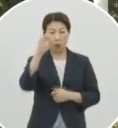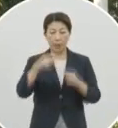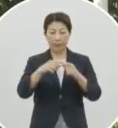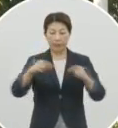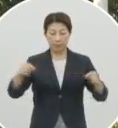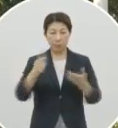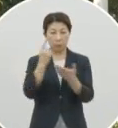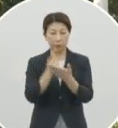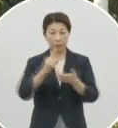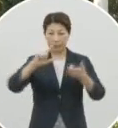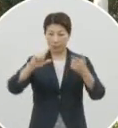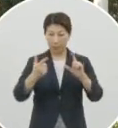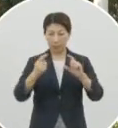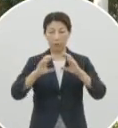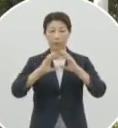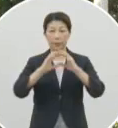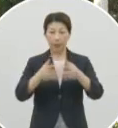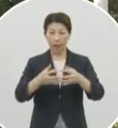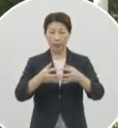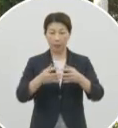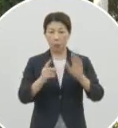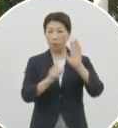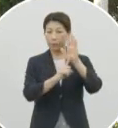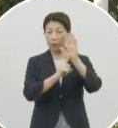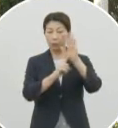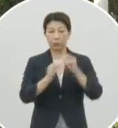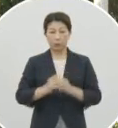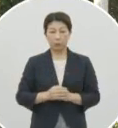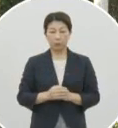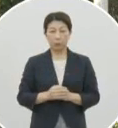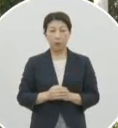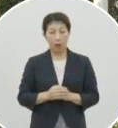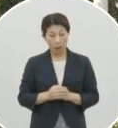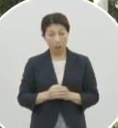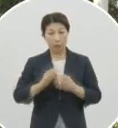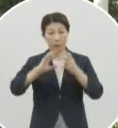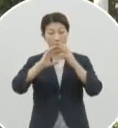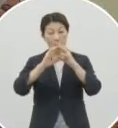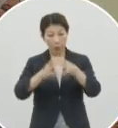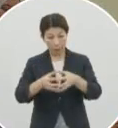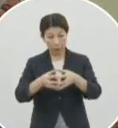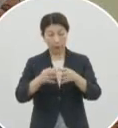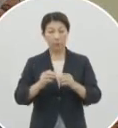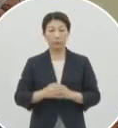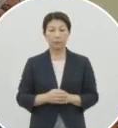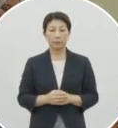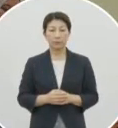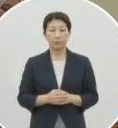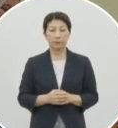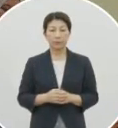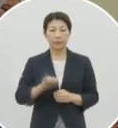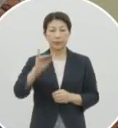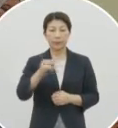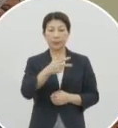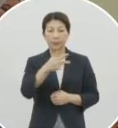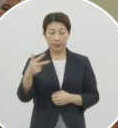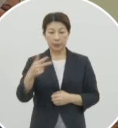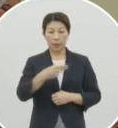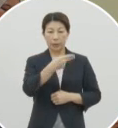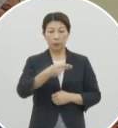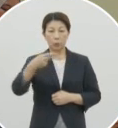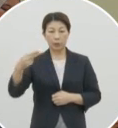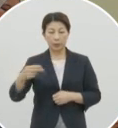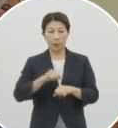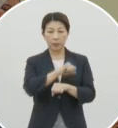だけじゃなくって世界にも羽ばたいているんだ。 え、世界に？ 知事がインドネシ